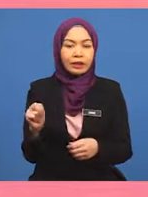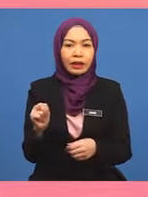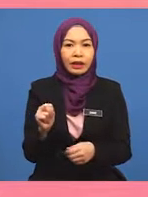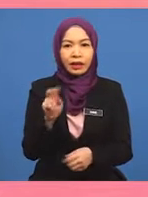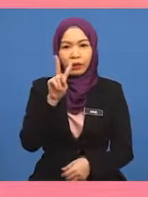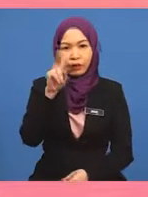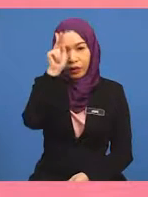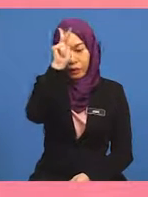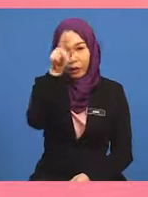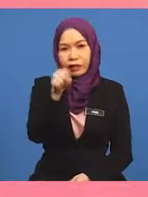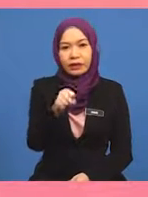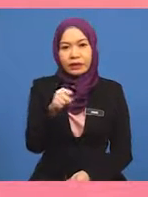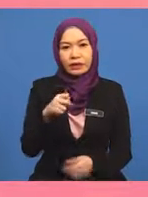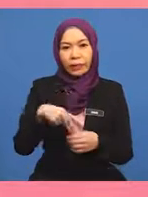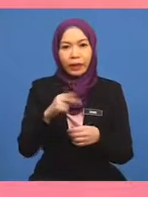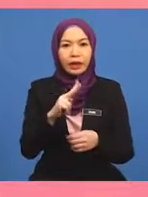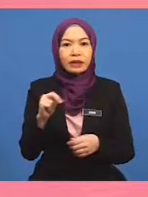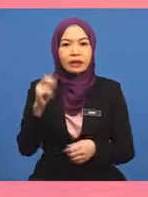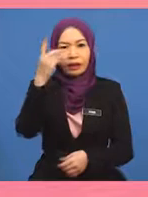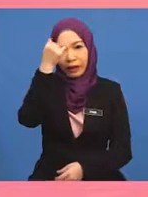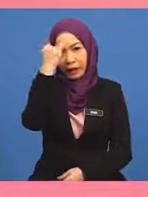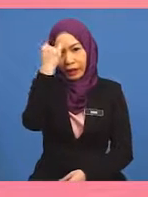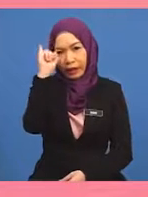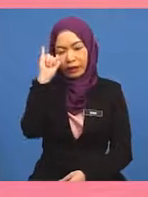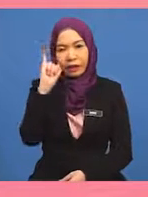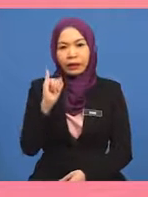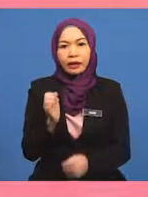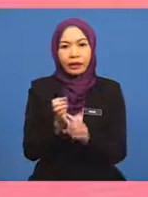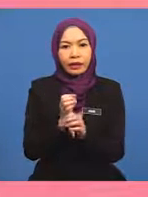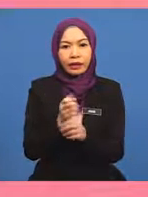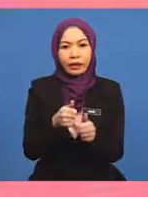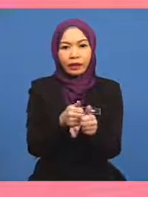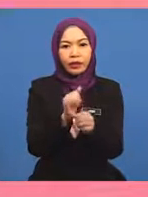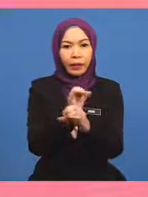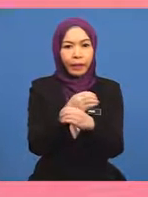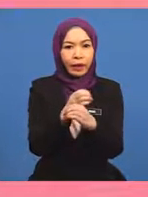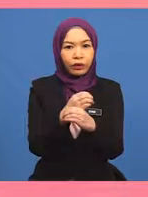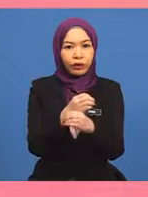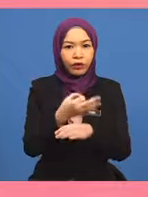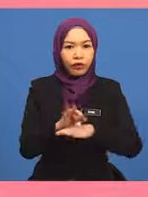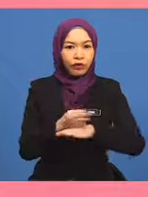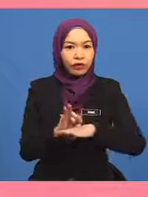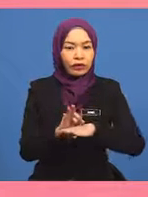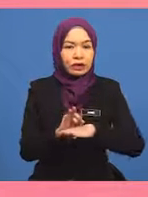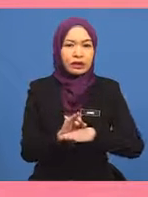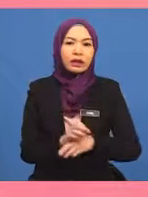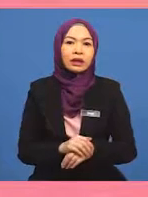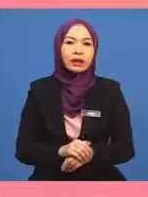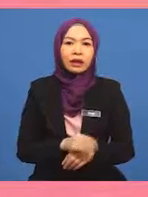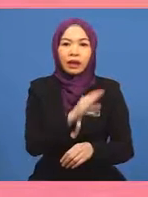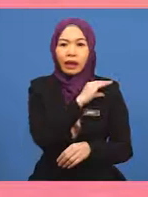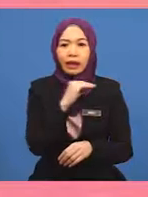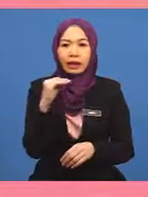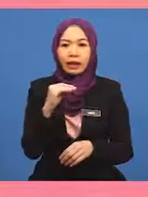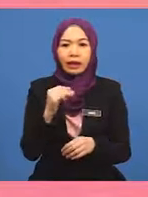antara bentuk mengikut fungsi, form follow function dan fungsi